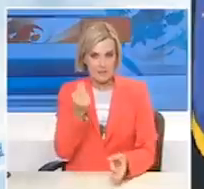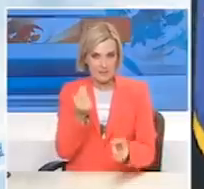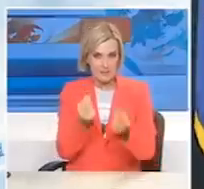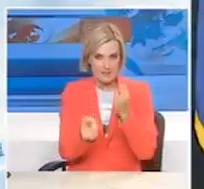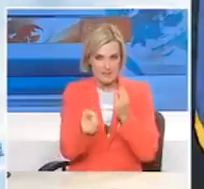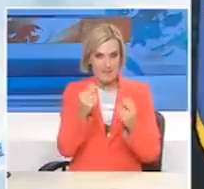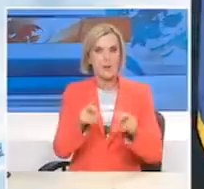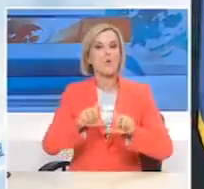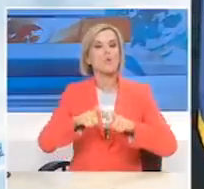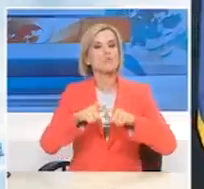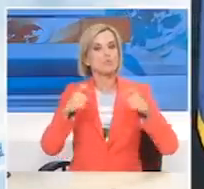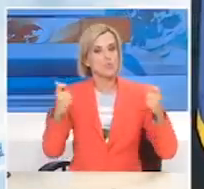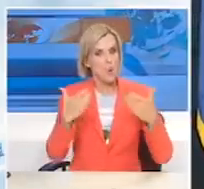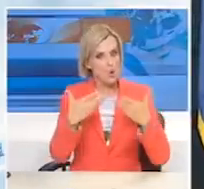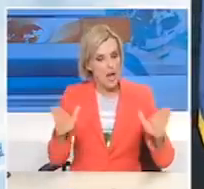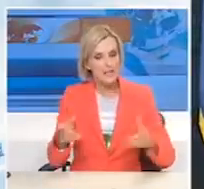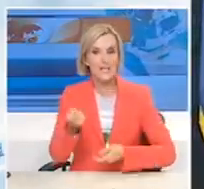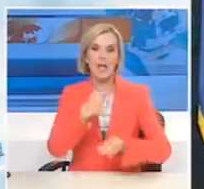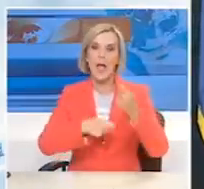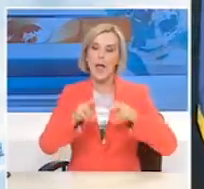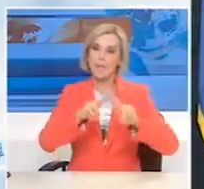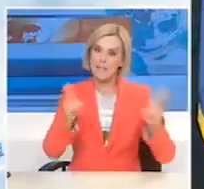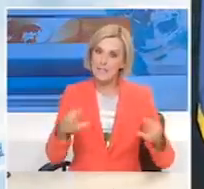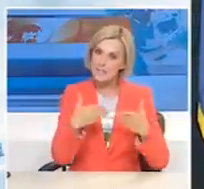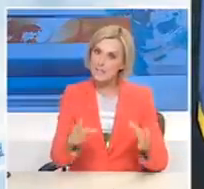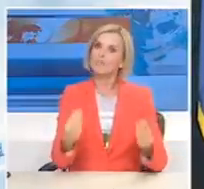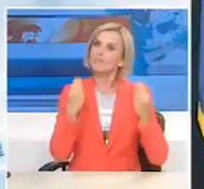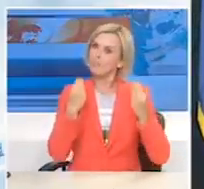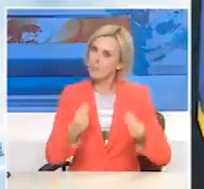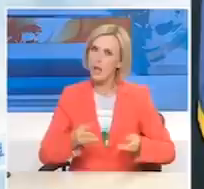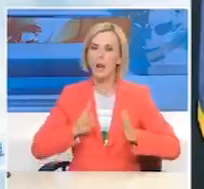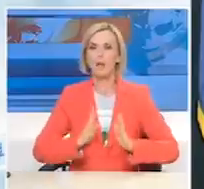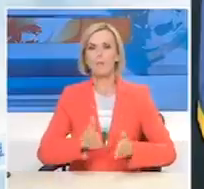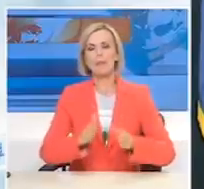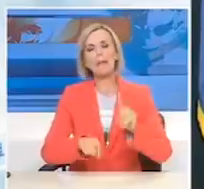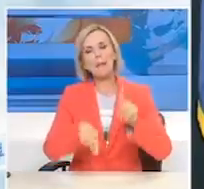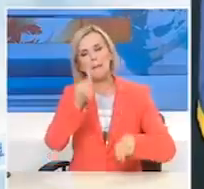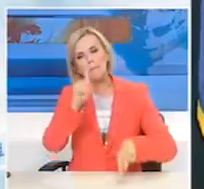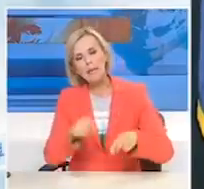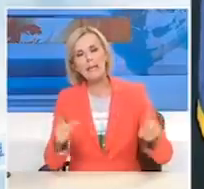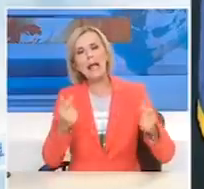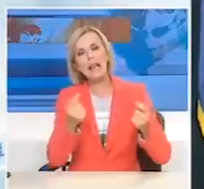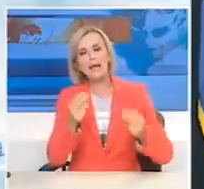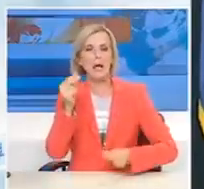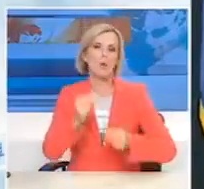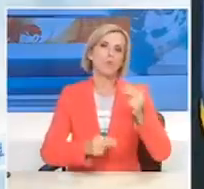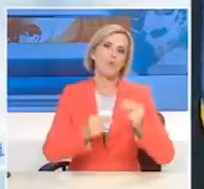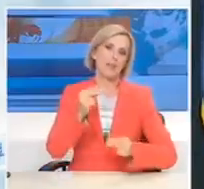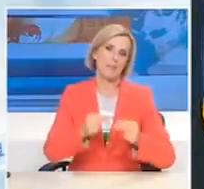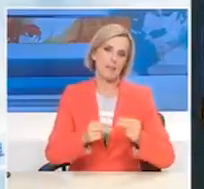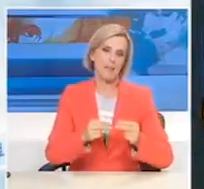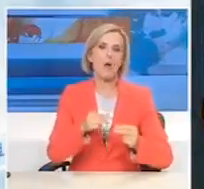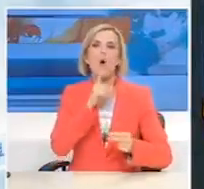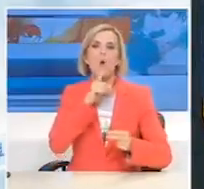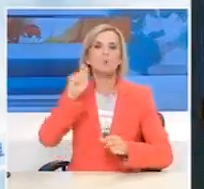την οποία άνοιξαν σχολεία αλλά και πολλές επιχειρήσεις, κύλησε σχετικά ομαλά να εξαιρέσει κανείς κάποια προβλήματα που παρουσιάστηκαν σε κάποια σημεία πληρωμής